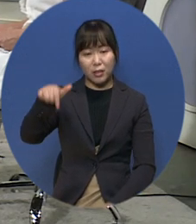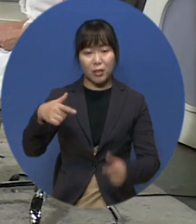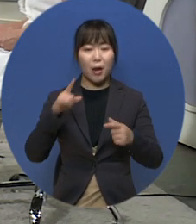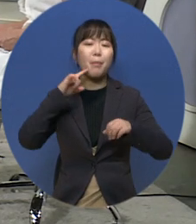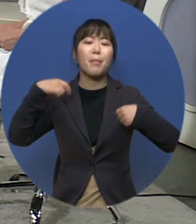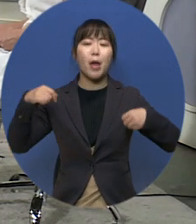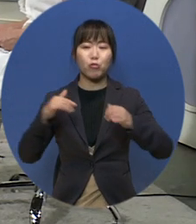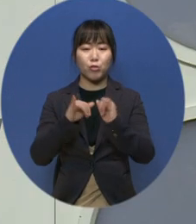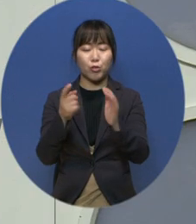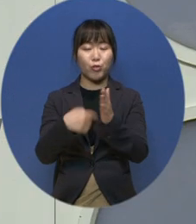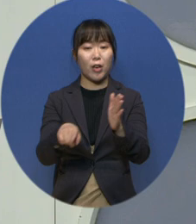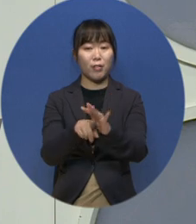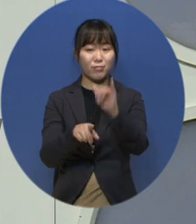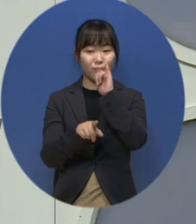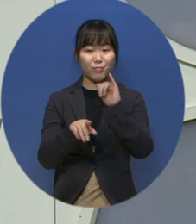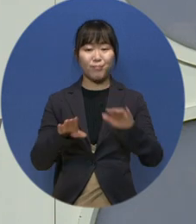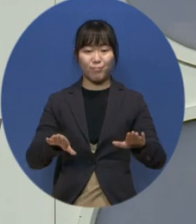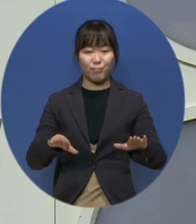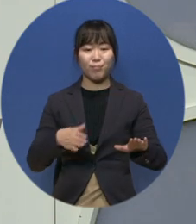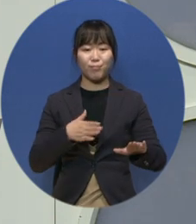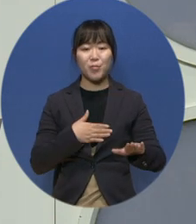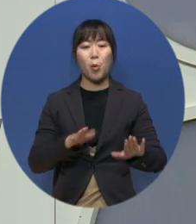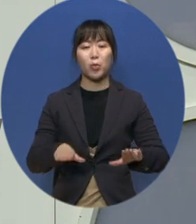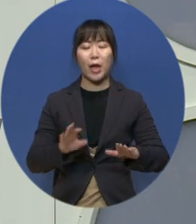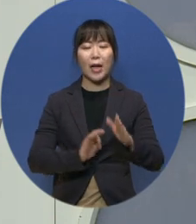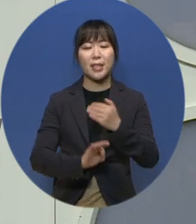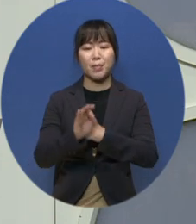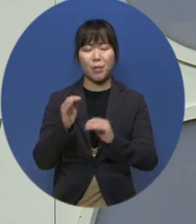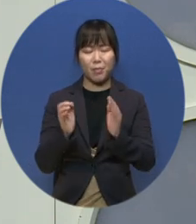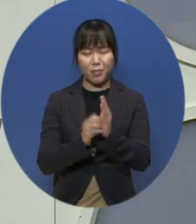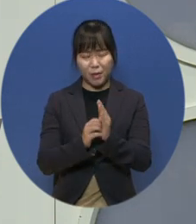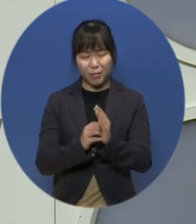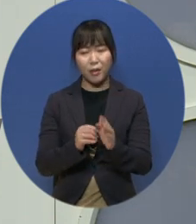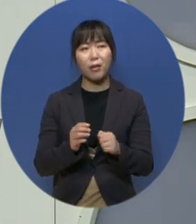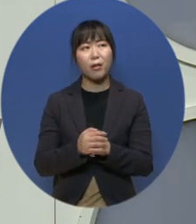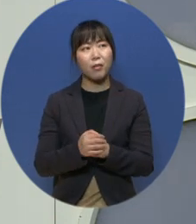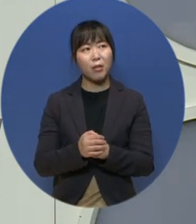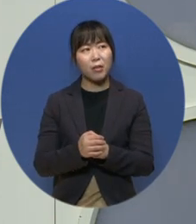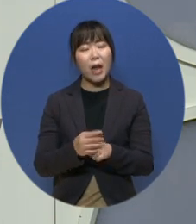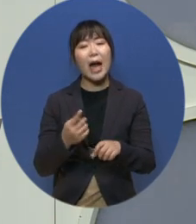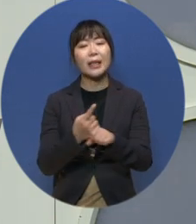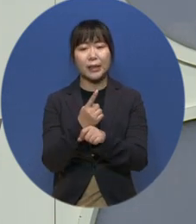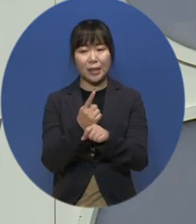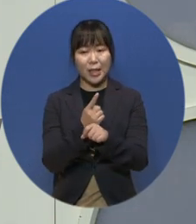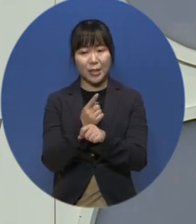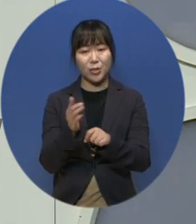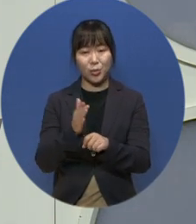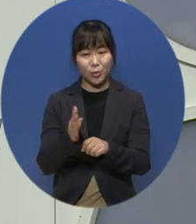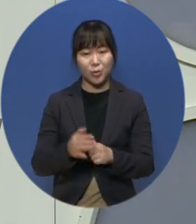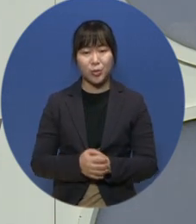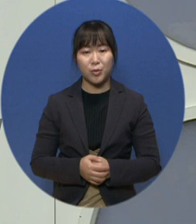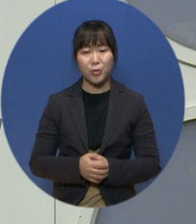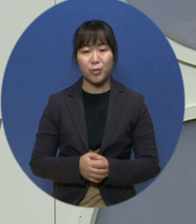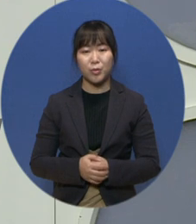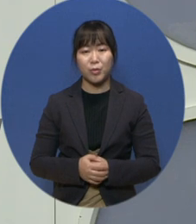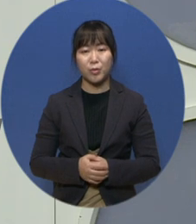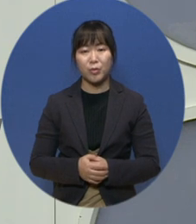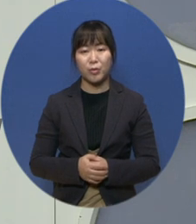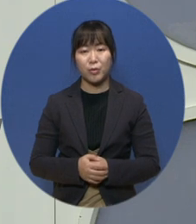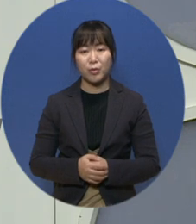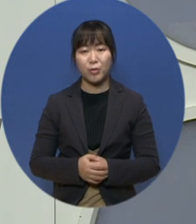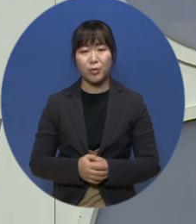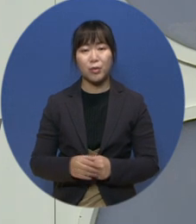있는데 그거를 지금도 오늘도 하고 왔지만 아침에 일어나면 한 시간을 합니다. 네, 그래서 그런 걸 늘상 하고 있기